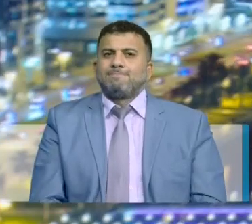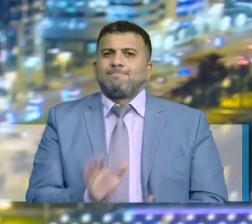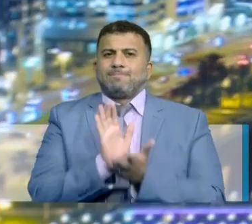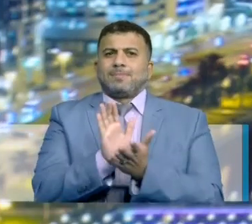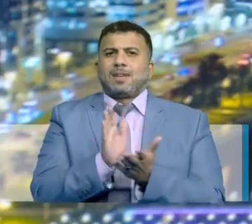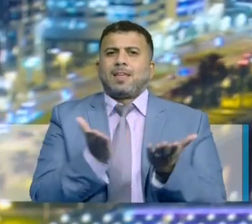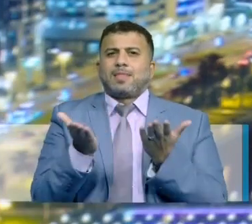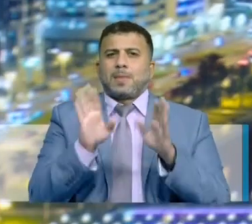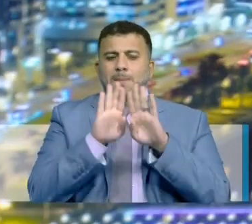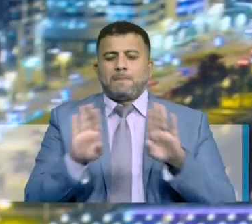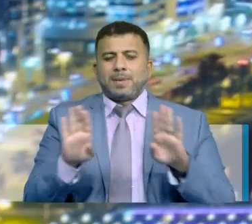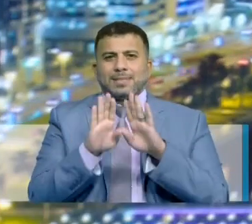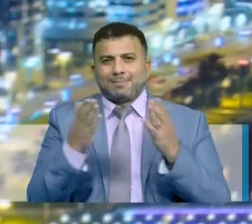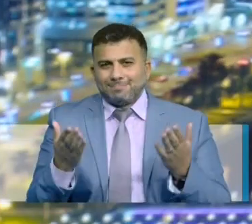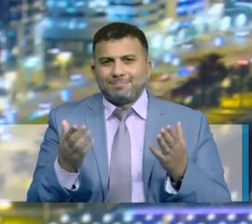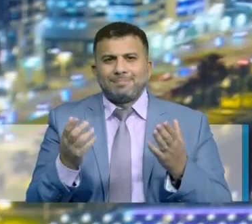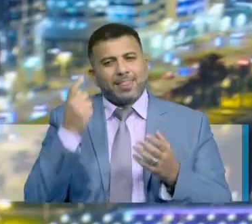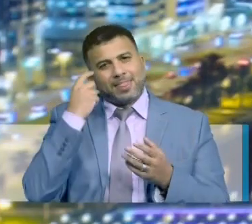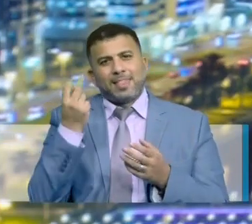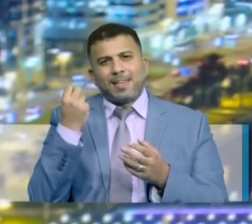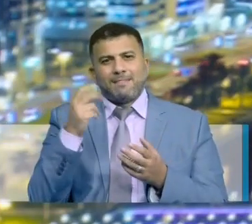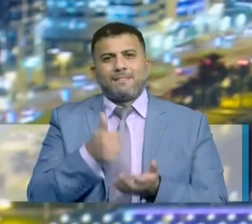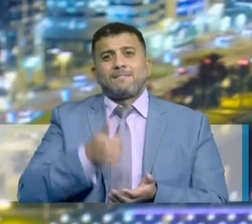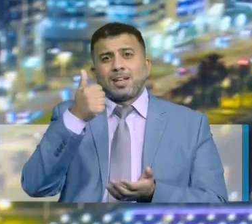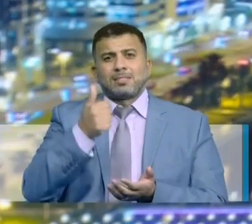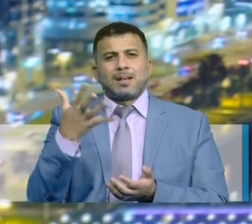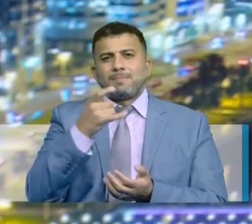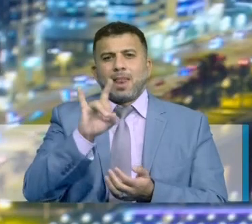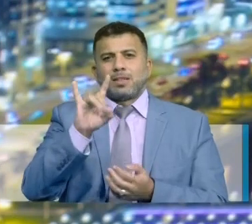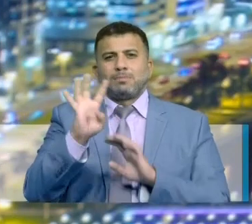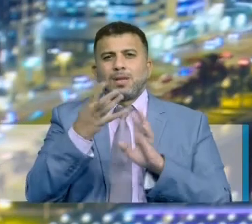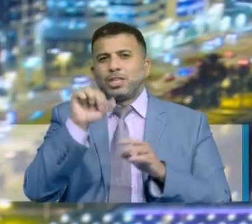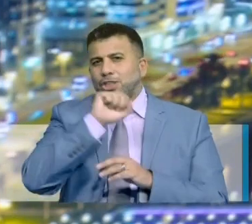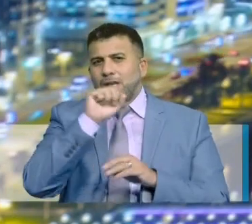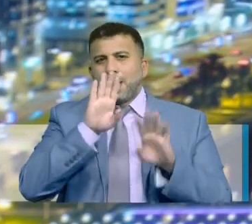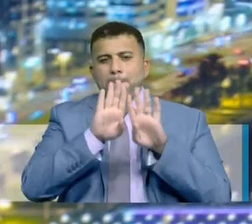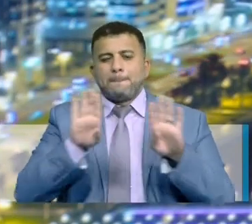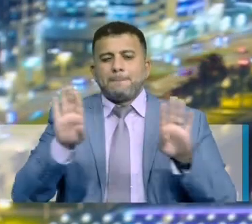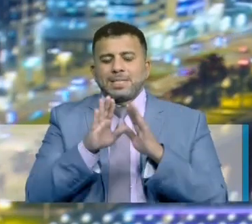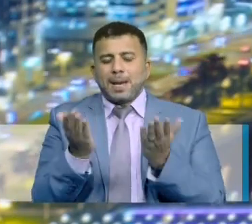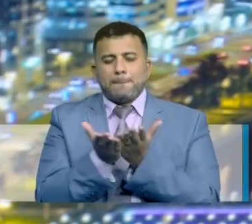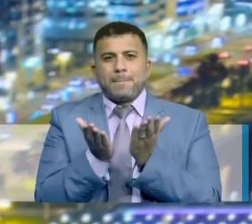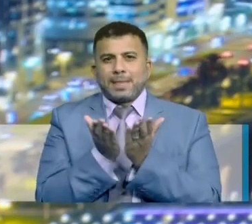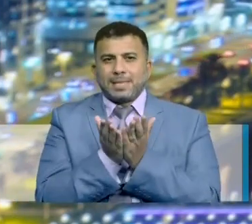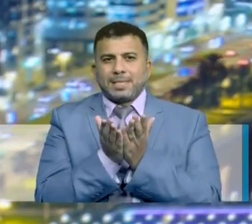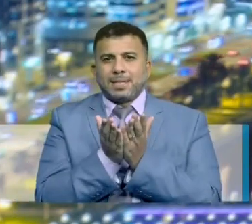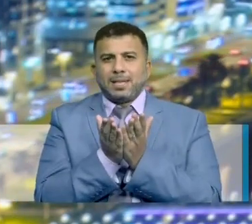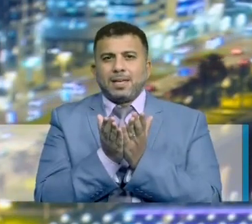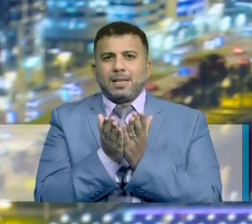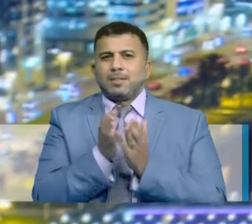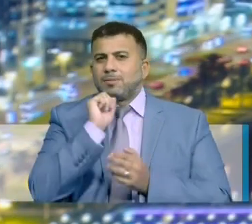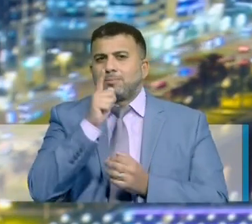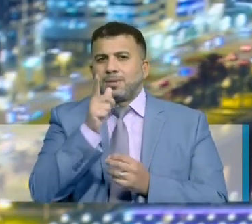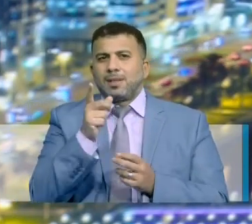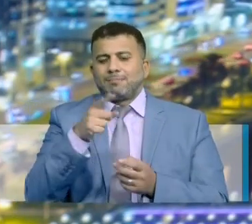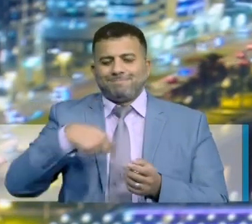كرمت إدارة المسرح بدائرة الثقافة في الشارقة الفائزين في النسخة العاشرة من مهرجان الشارقة للمسرح المدرسي